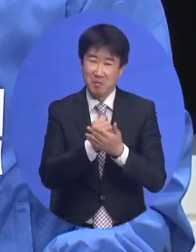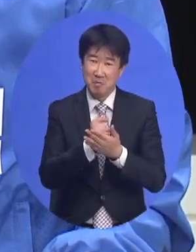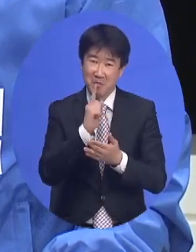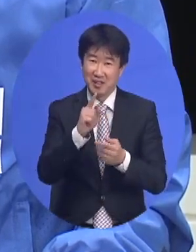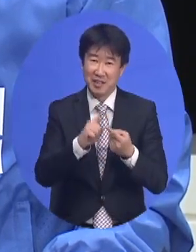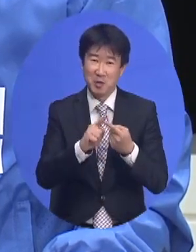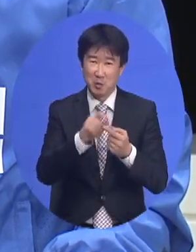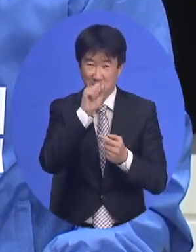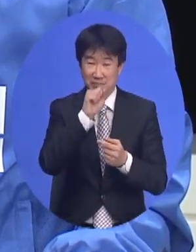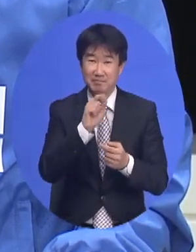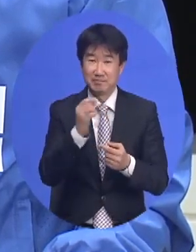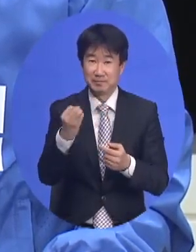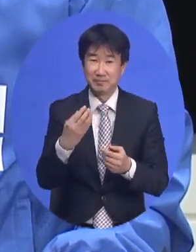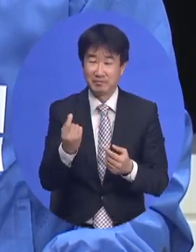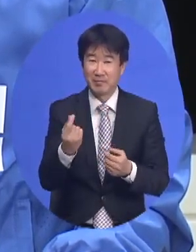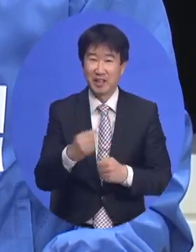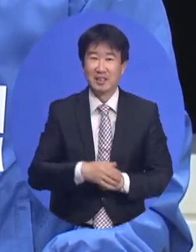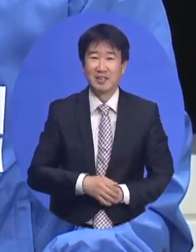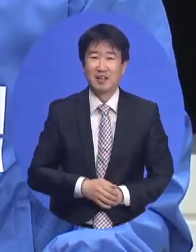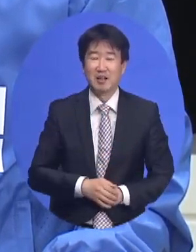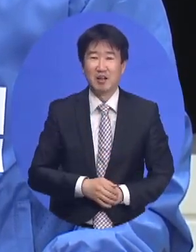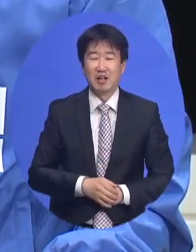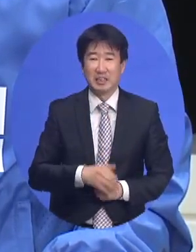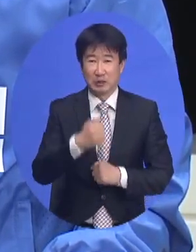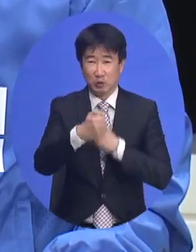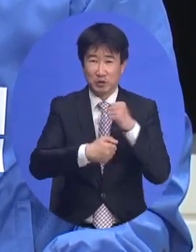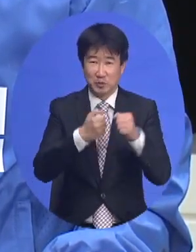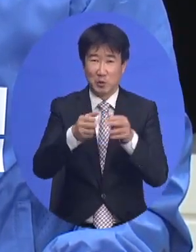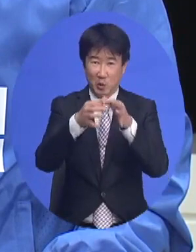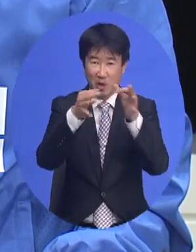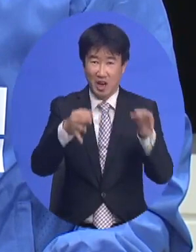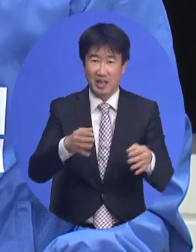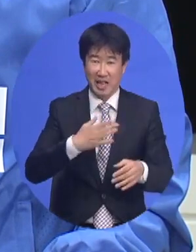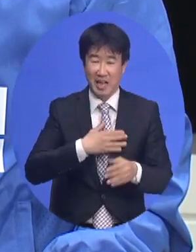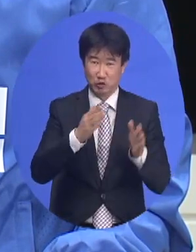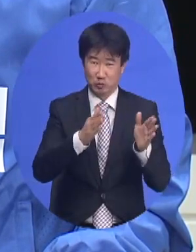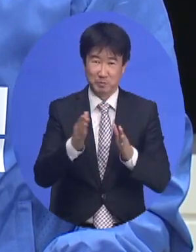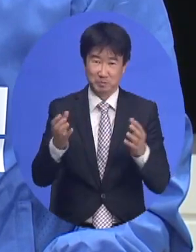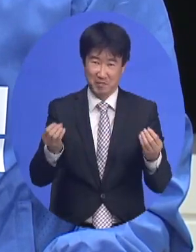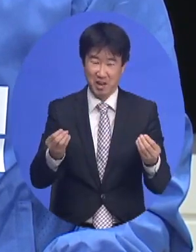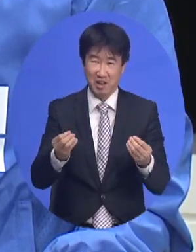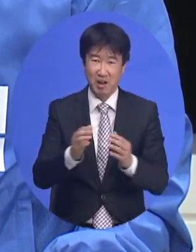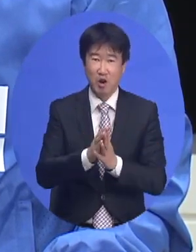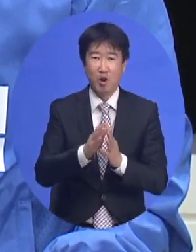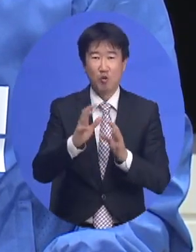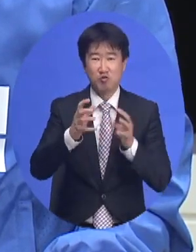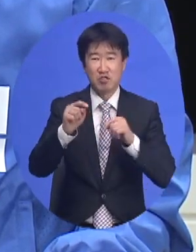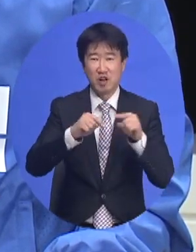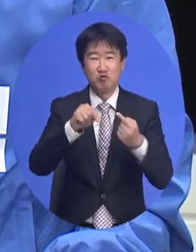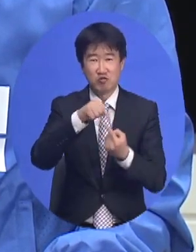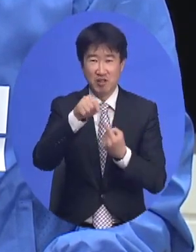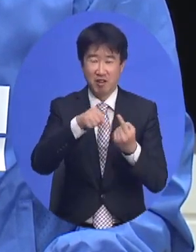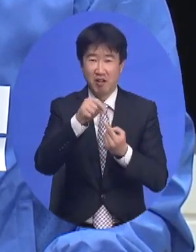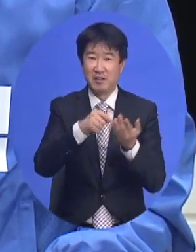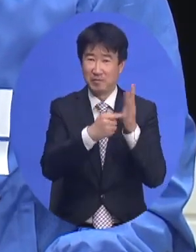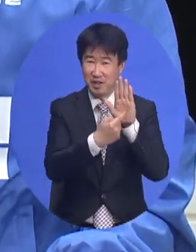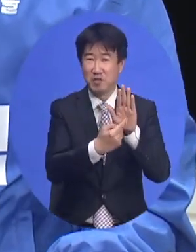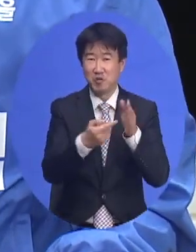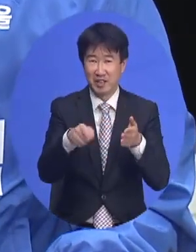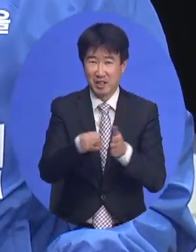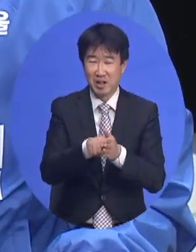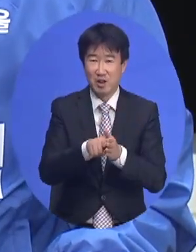데 대해서 예. 참 좋은데 제 일, 즉 50여 년 동안 제가 준비해온 국정운영 방안을 구현하기 위해서는